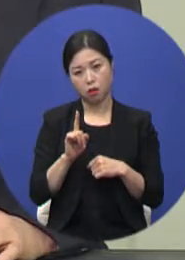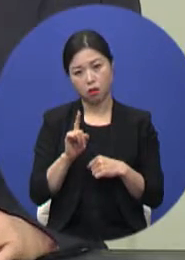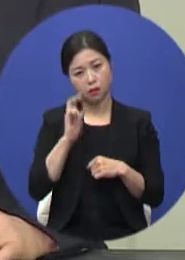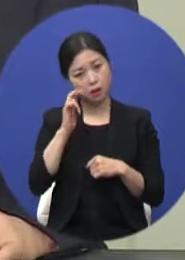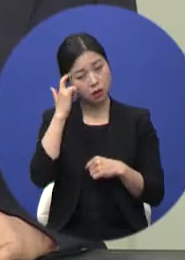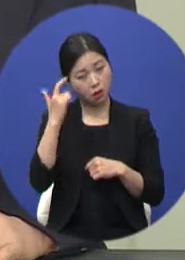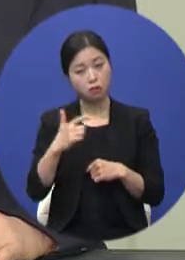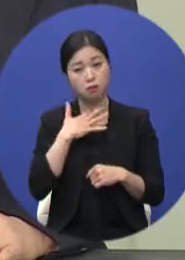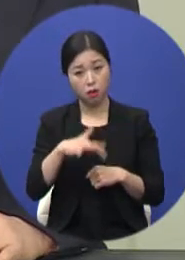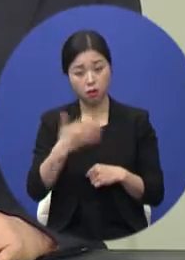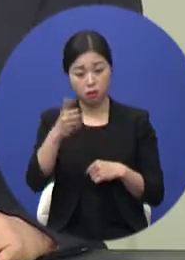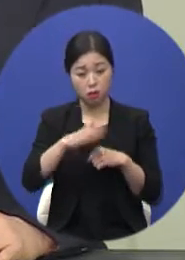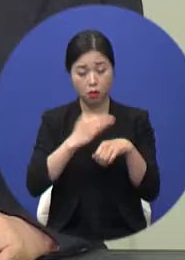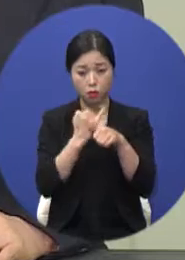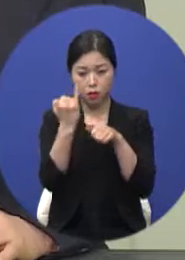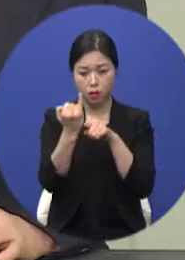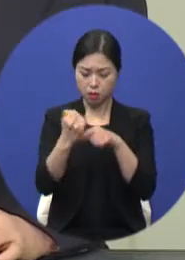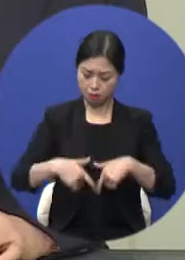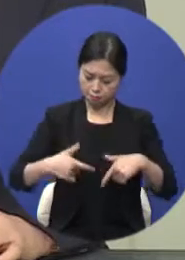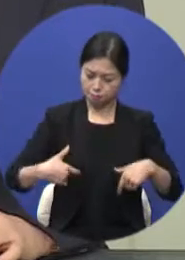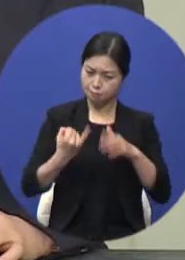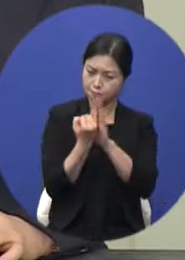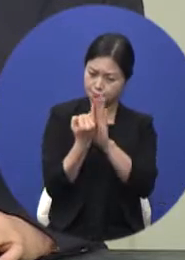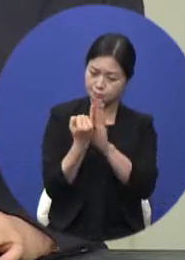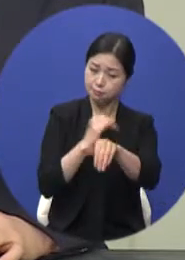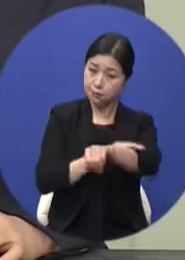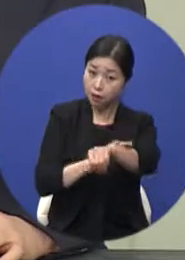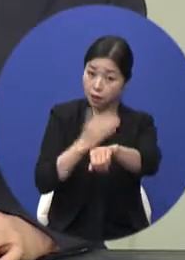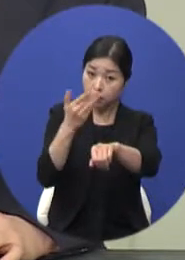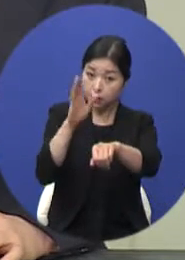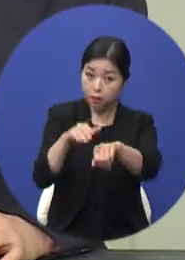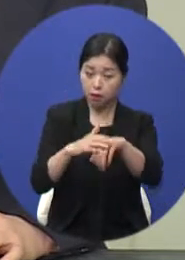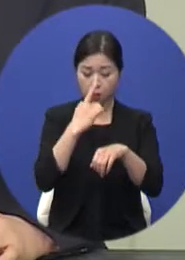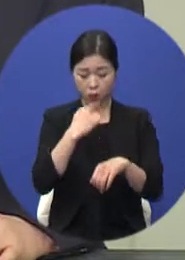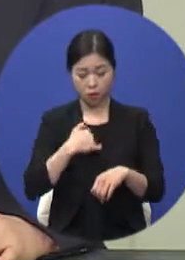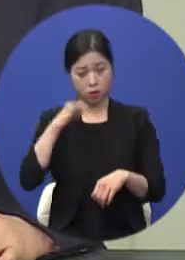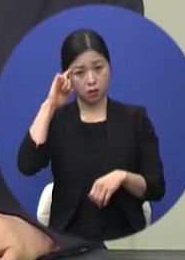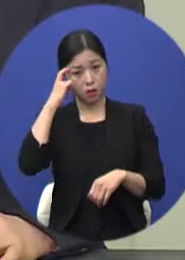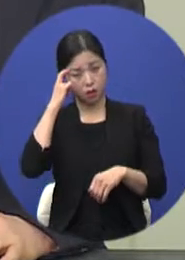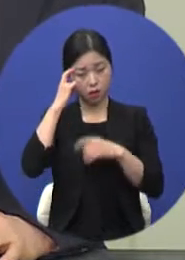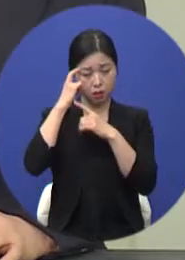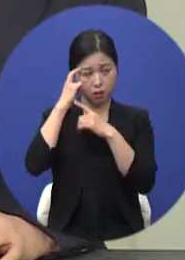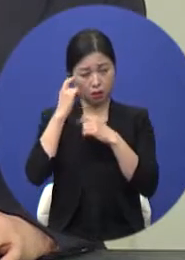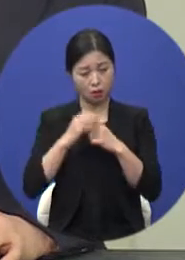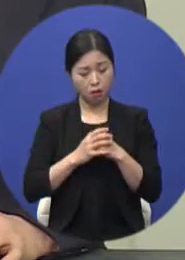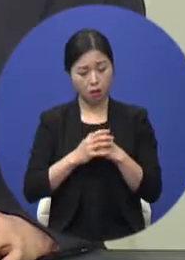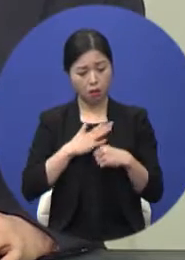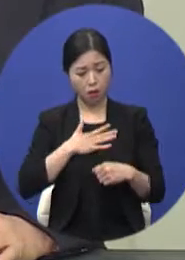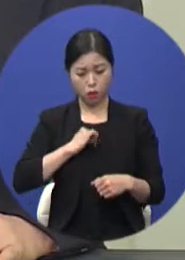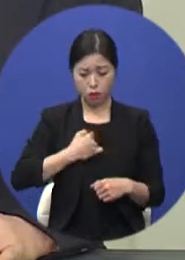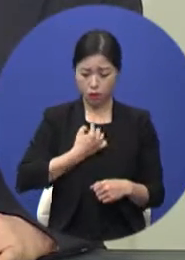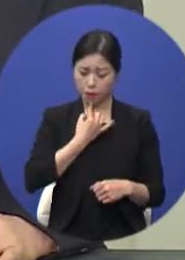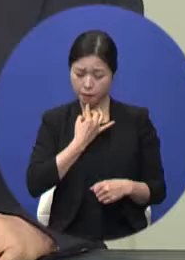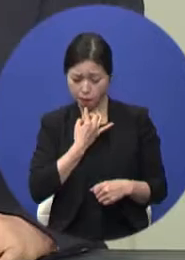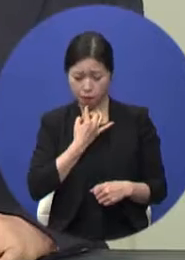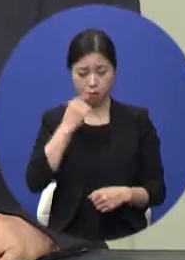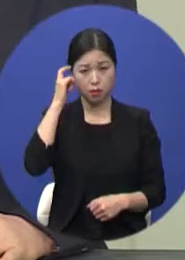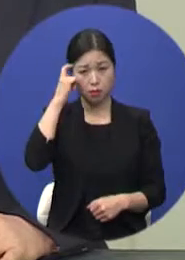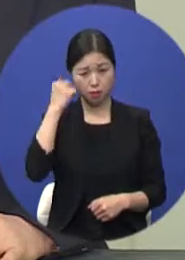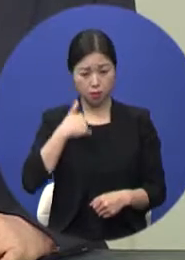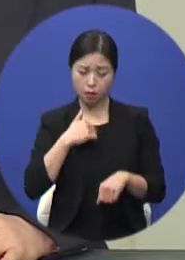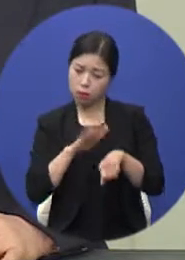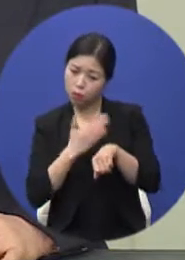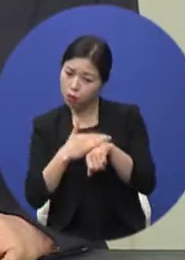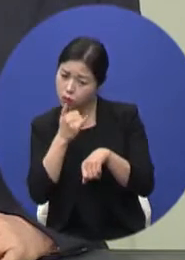그 부인한테 배려를 했음에도 불구하고 그 부인이나 아니면 본인 생각이 이렇게 드는 경우도 있어요. 그 혼자만의 생각으로 내가